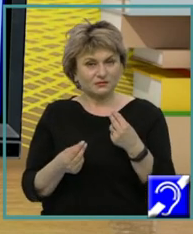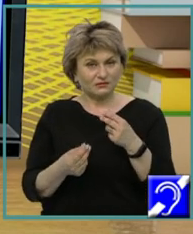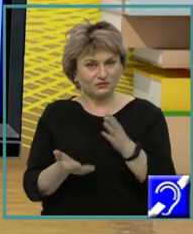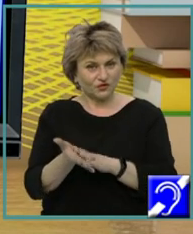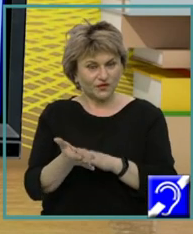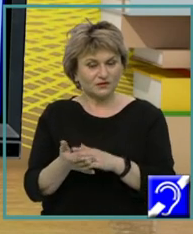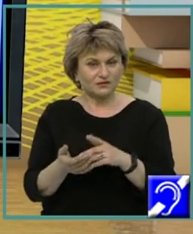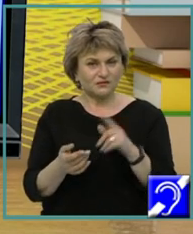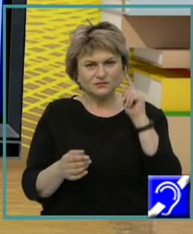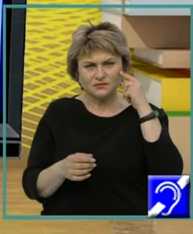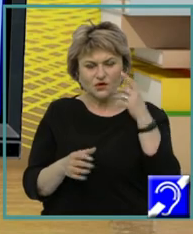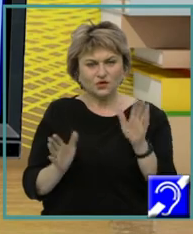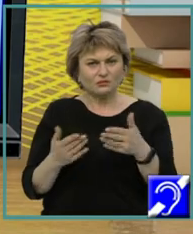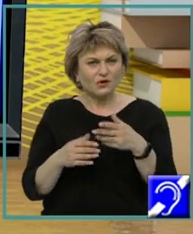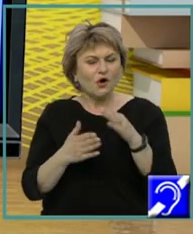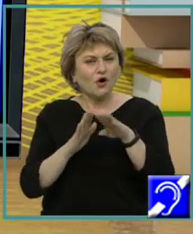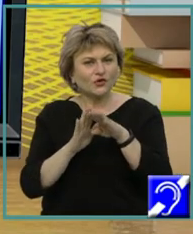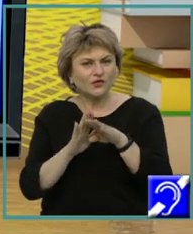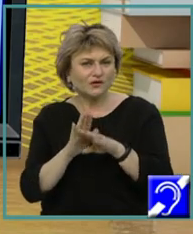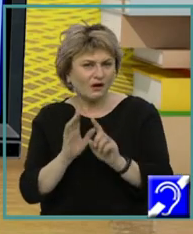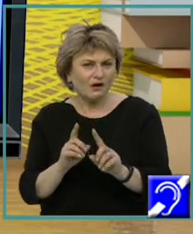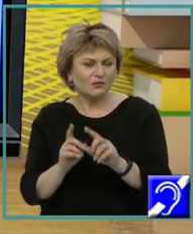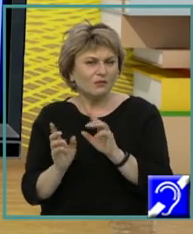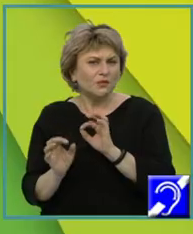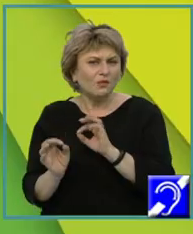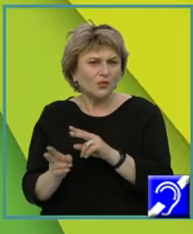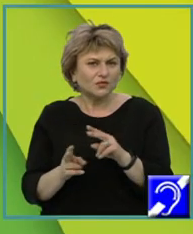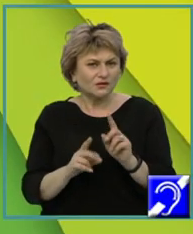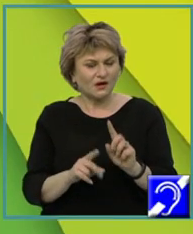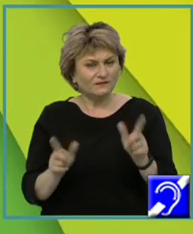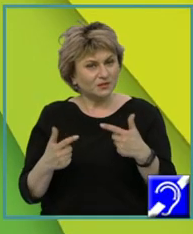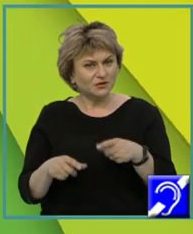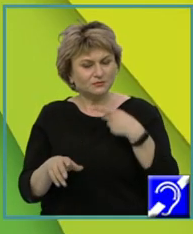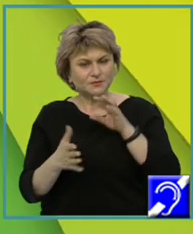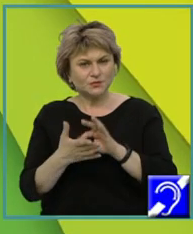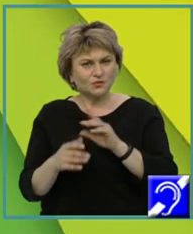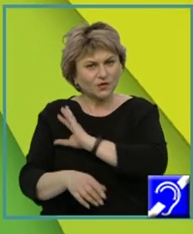gândit este faptul că ordinea evenimentelor odată schimba Eight